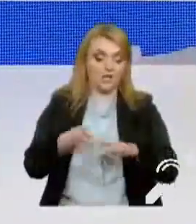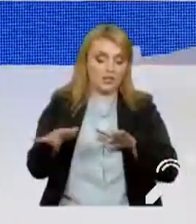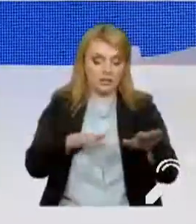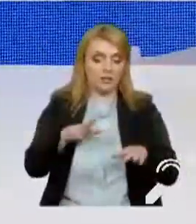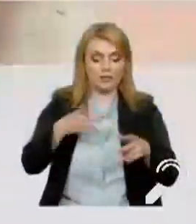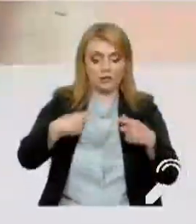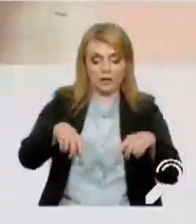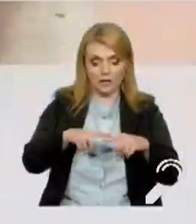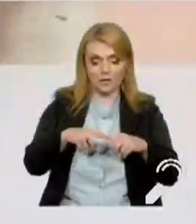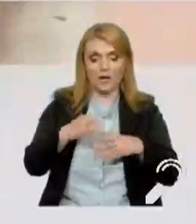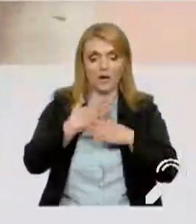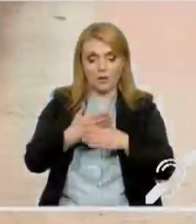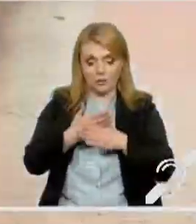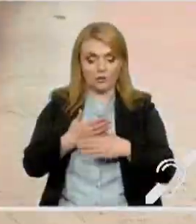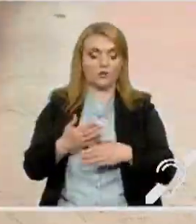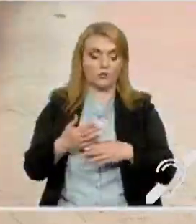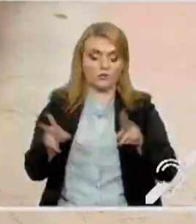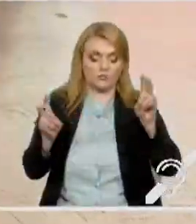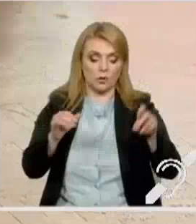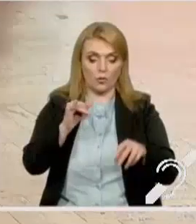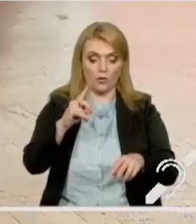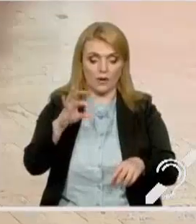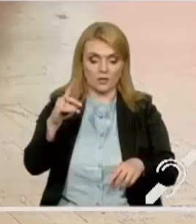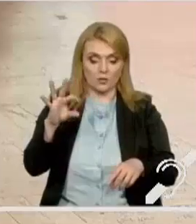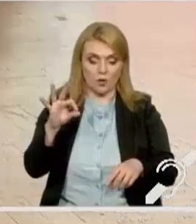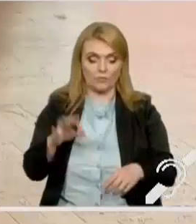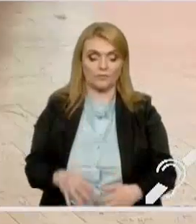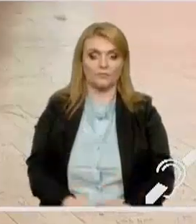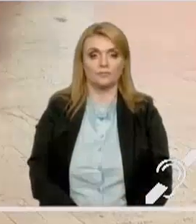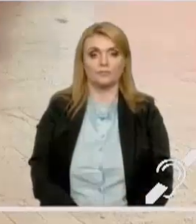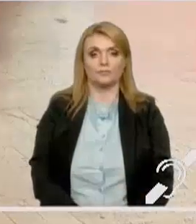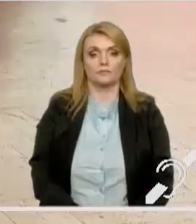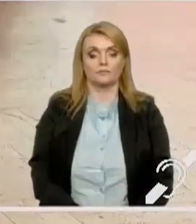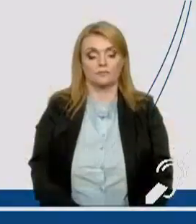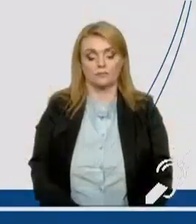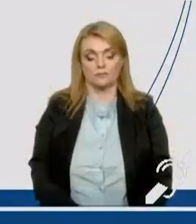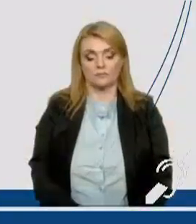fost organizat cu sprijinul UNESCO și al USAID. Ca nu